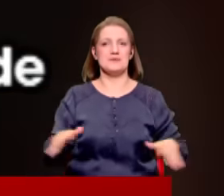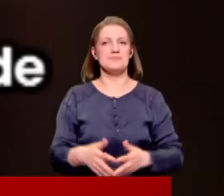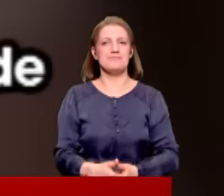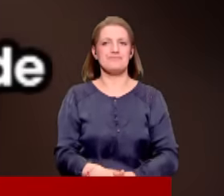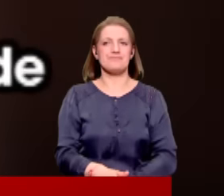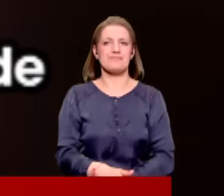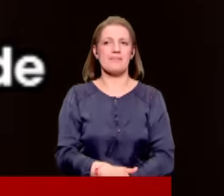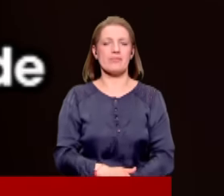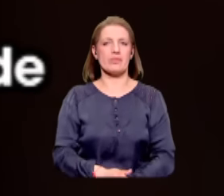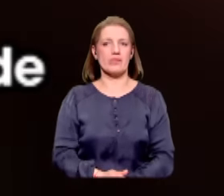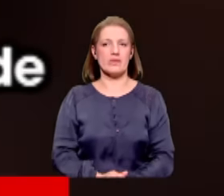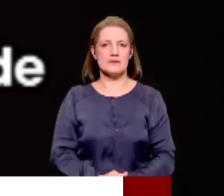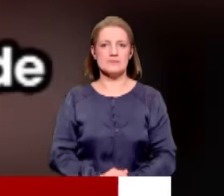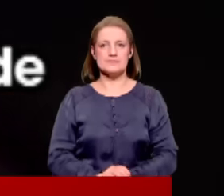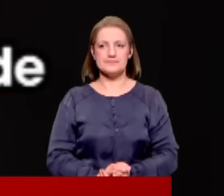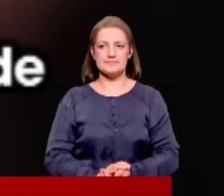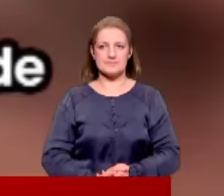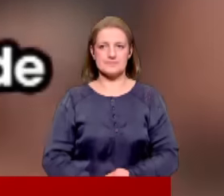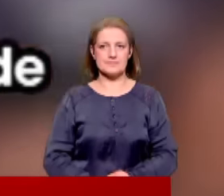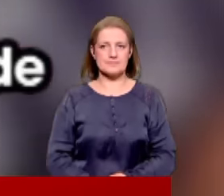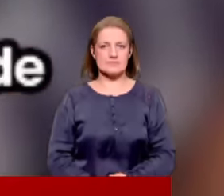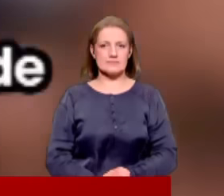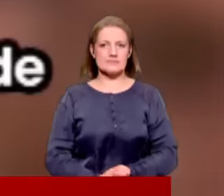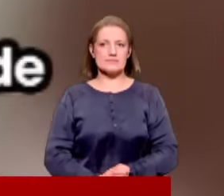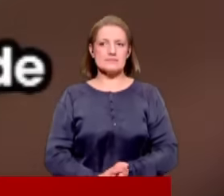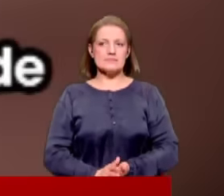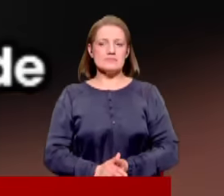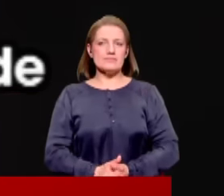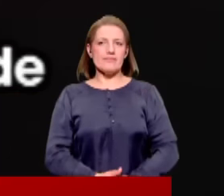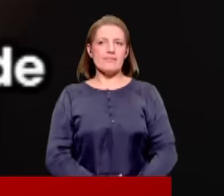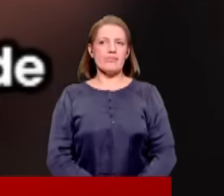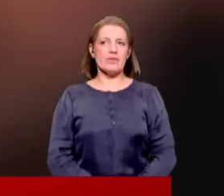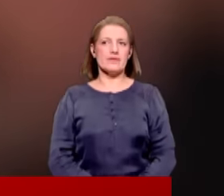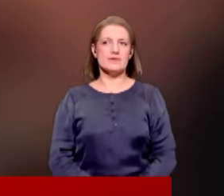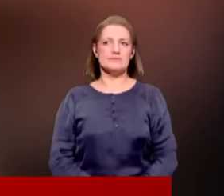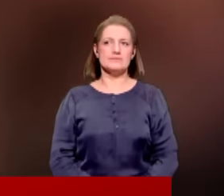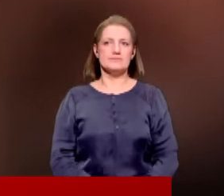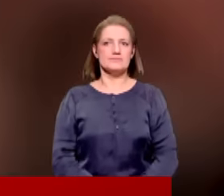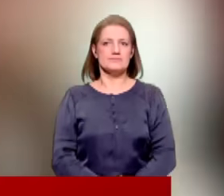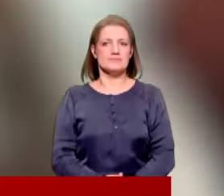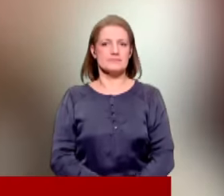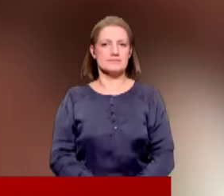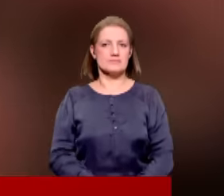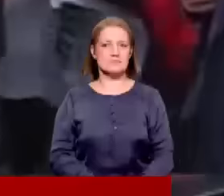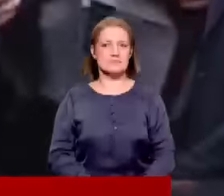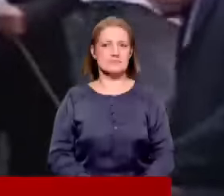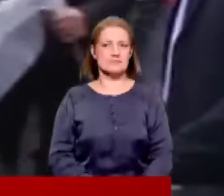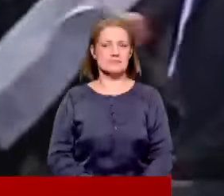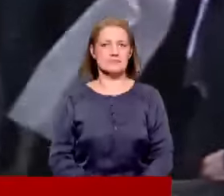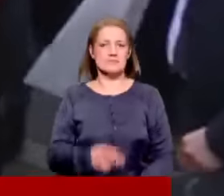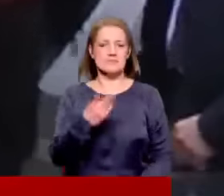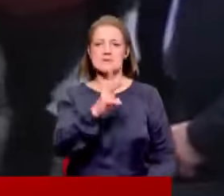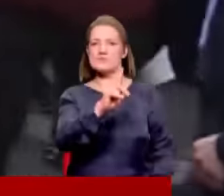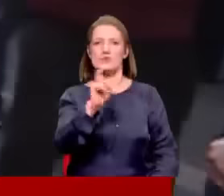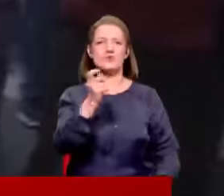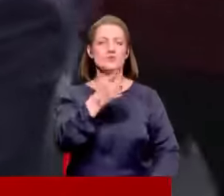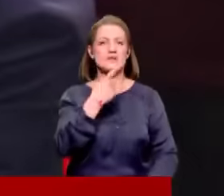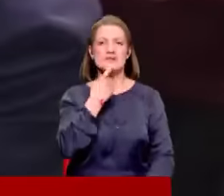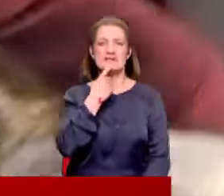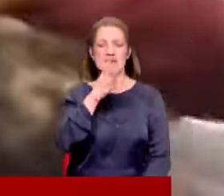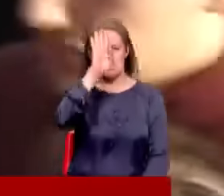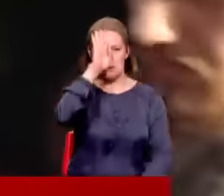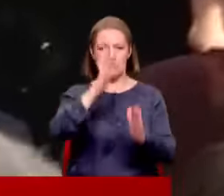anda hala her şey devam ediyor. Evet, çok yaşıyor. Öyle de olsa bunlar neye dönüştü? Bunlar topa döndü. 2019'da